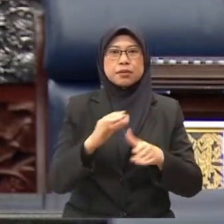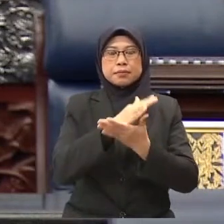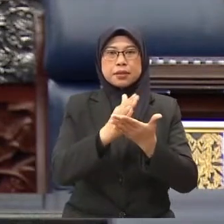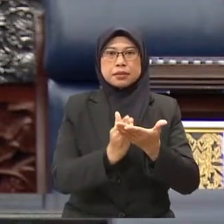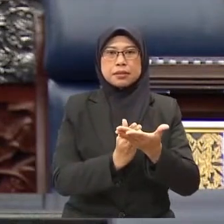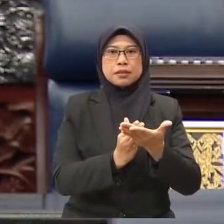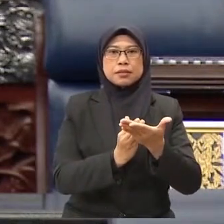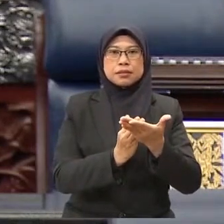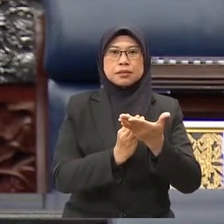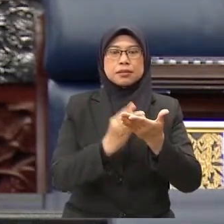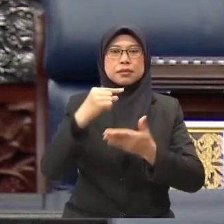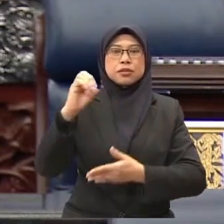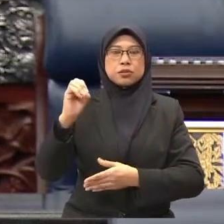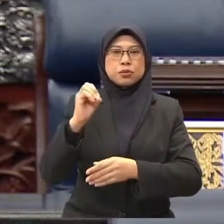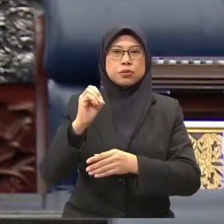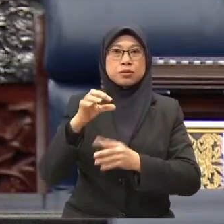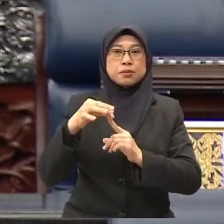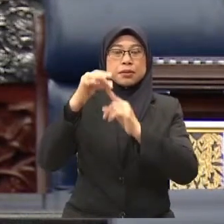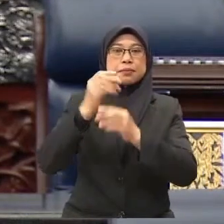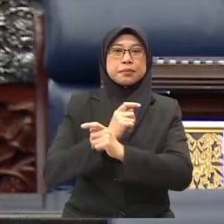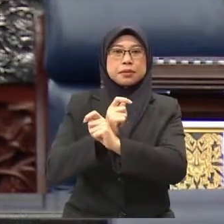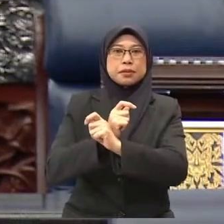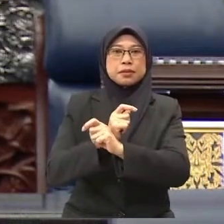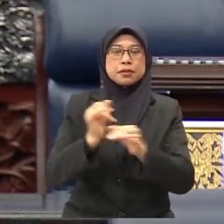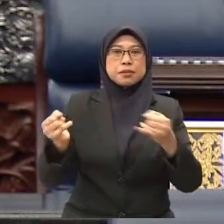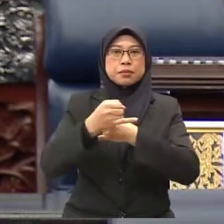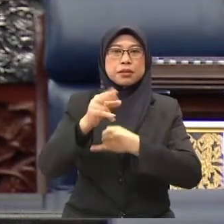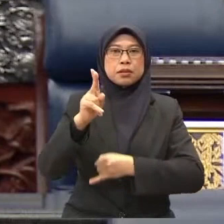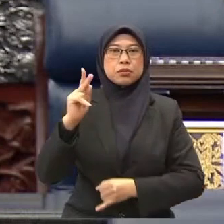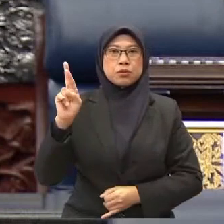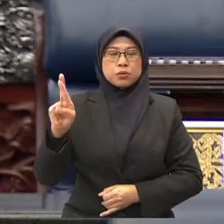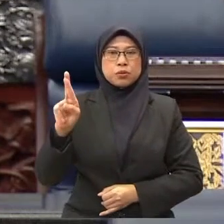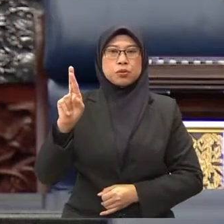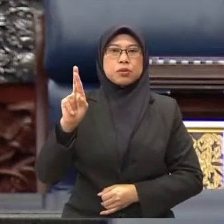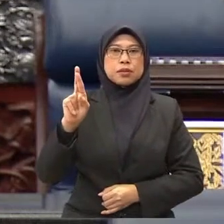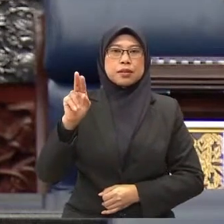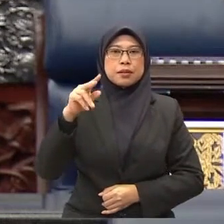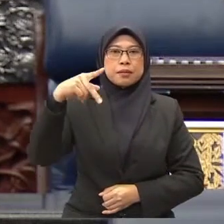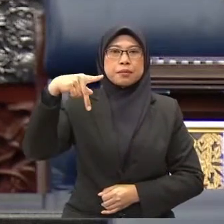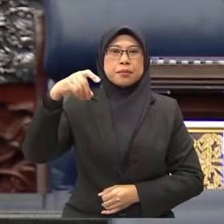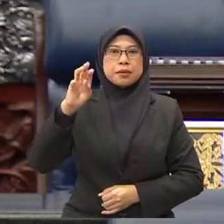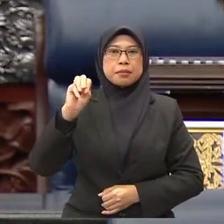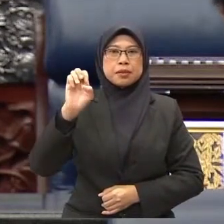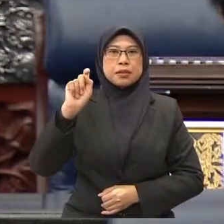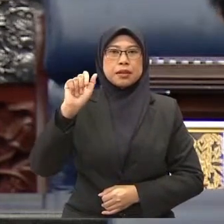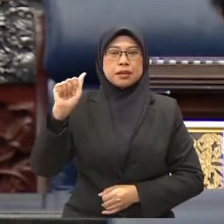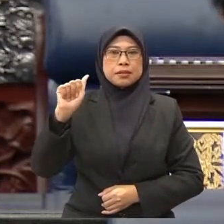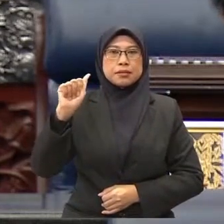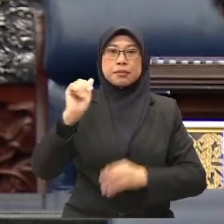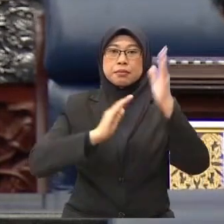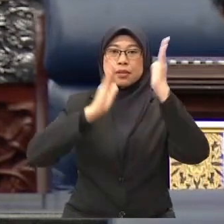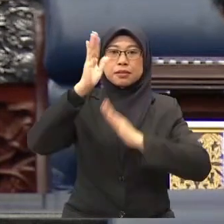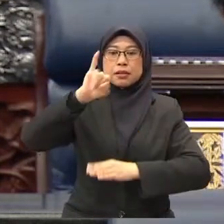Bahagian Geospatial Pertahanan Jabatan Ukur dan Pemetaan Malaysia, JUPM. Platform ini